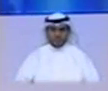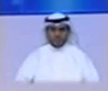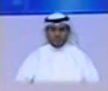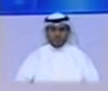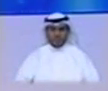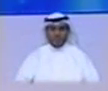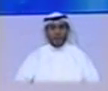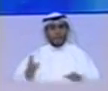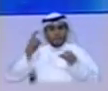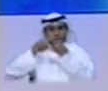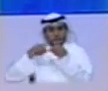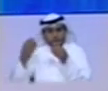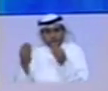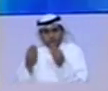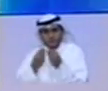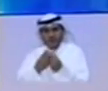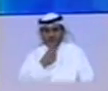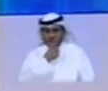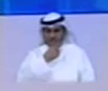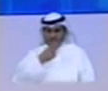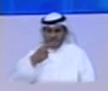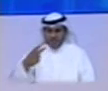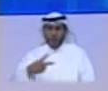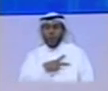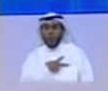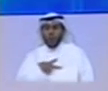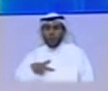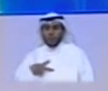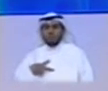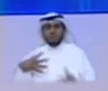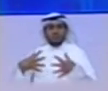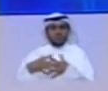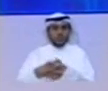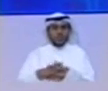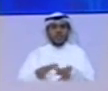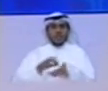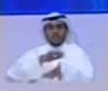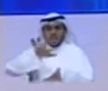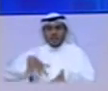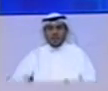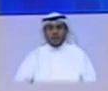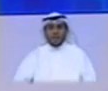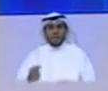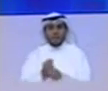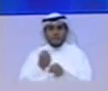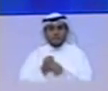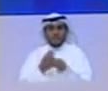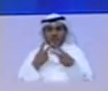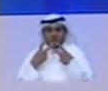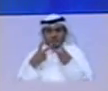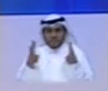بمشاركة فاعلة من مختلف القطاعات الأهلية والحكومية، انطلقت في البلاد اليوم فعاليات المؤتمر الأول